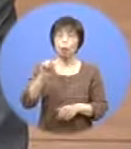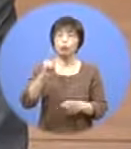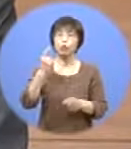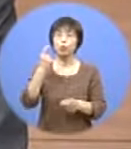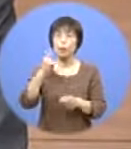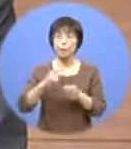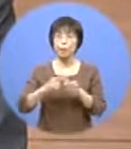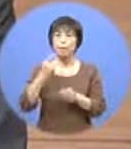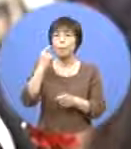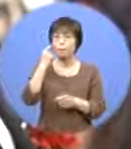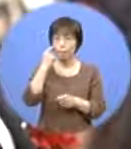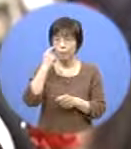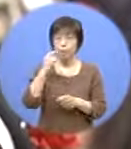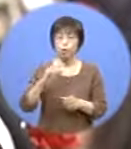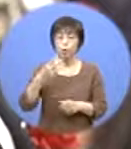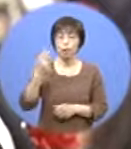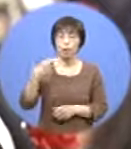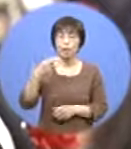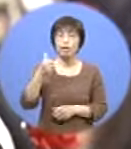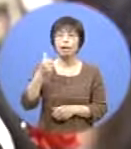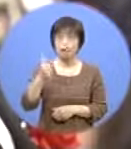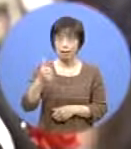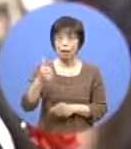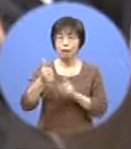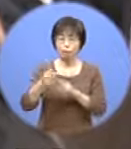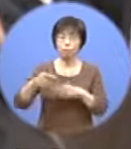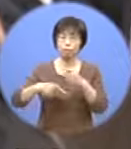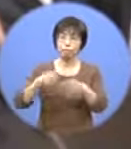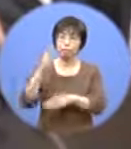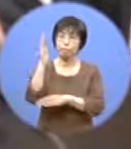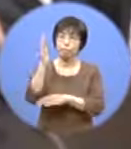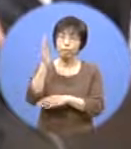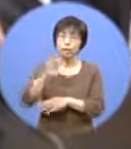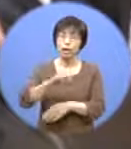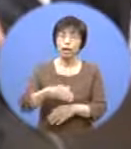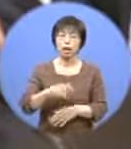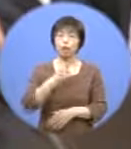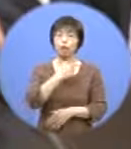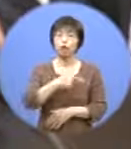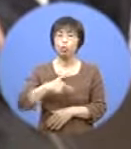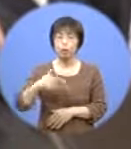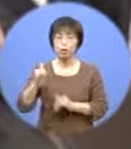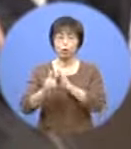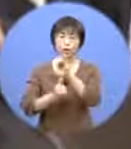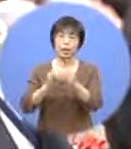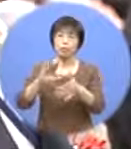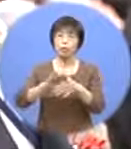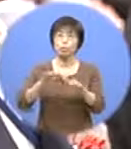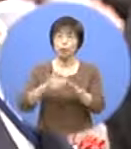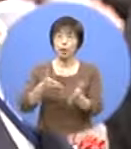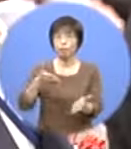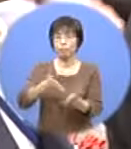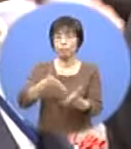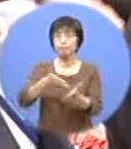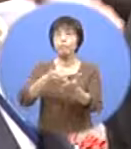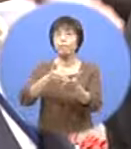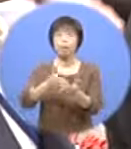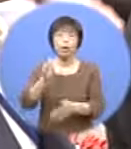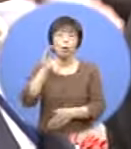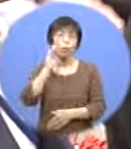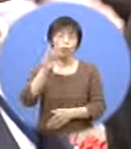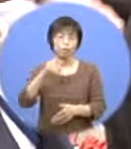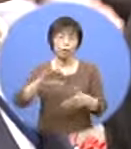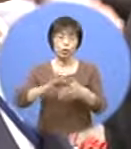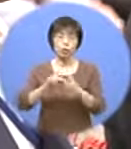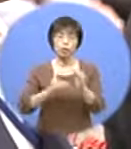水方熊楠の講演を行うなど、熊楠や熊野の歴史文化を発信し、和歌山県の文化振興